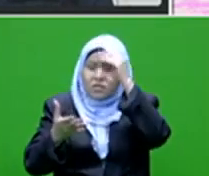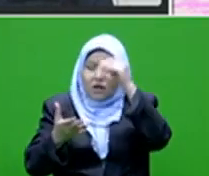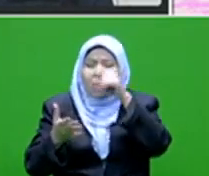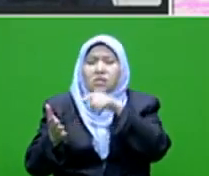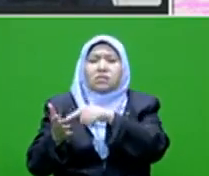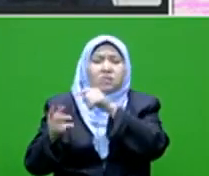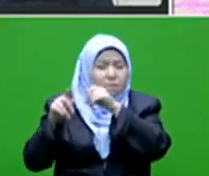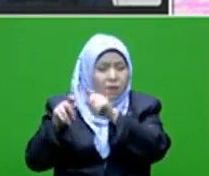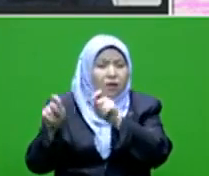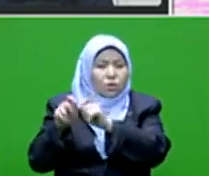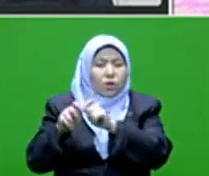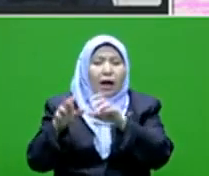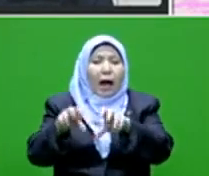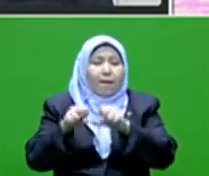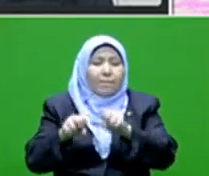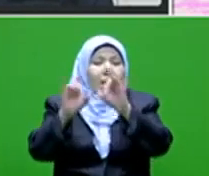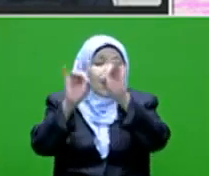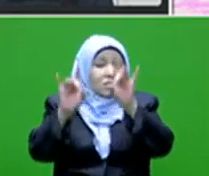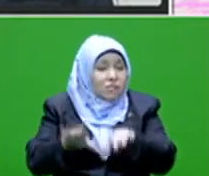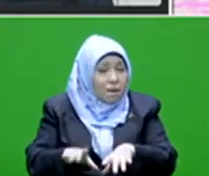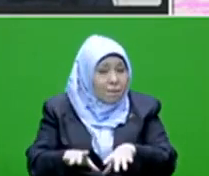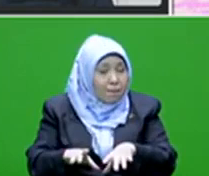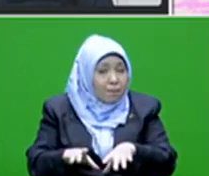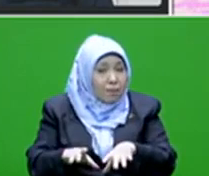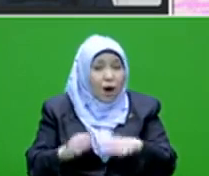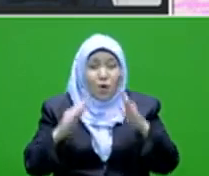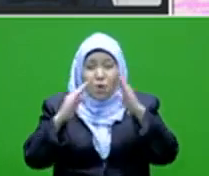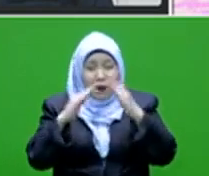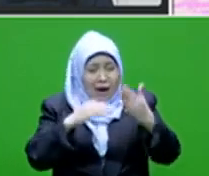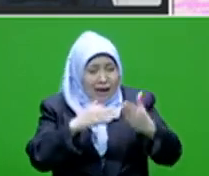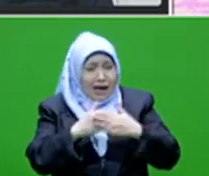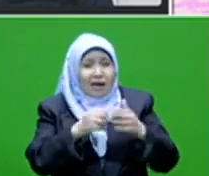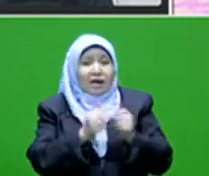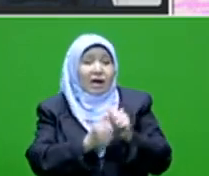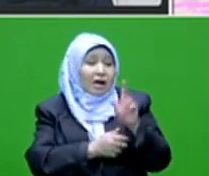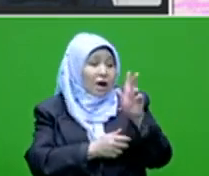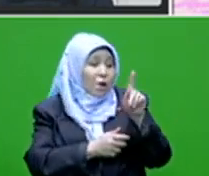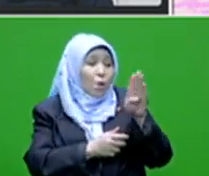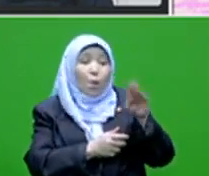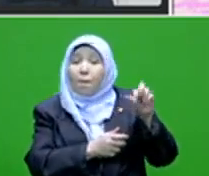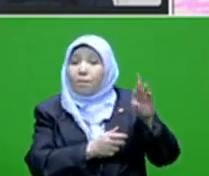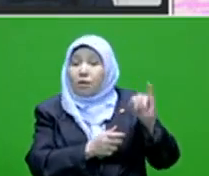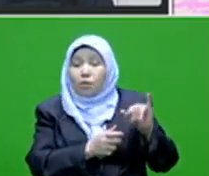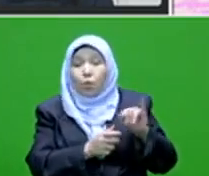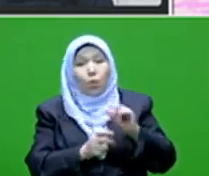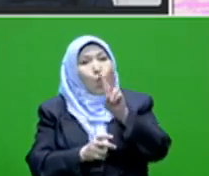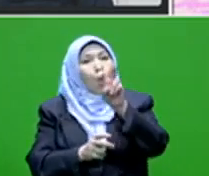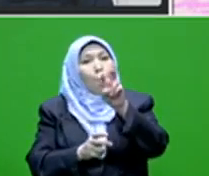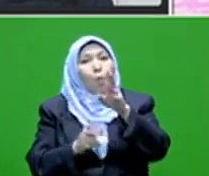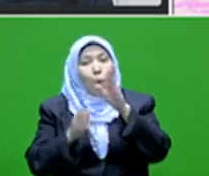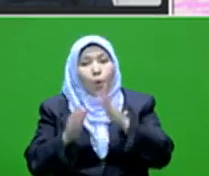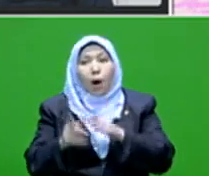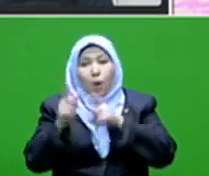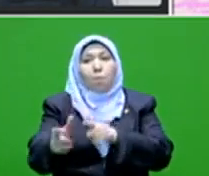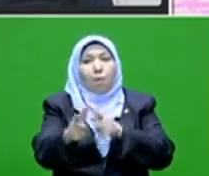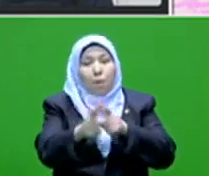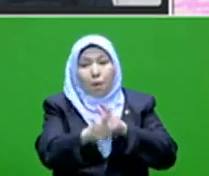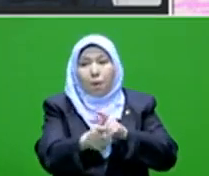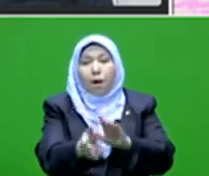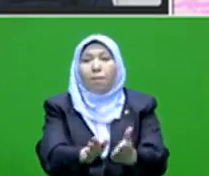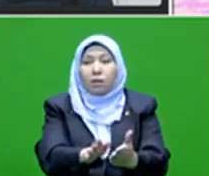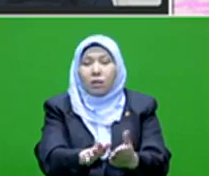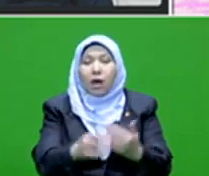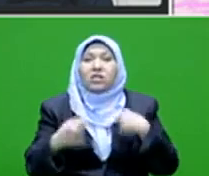nak habis dia punya exam. Rumah dekat dengan Kubri tu, 20 orang kena bunuh. Di Kubri tu ada satu